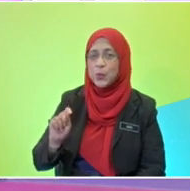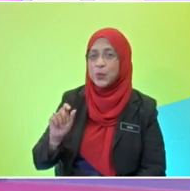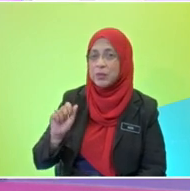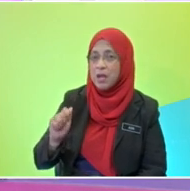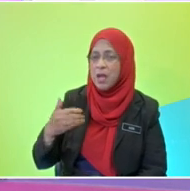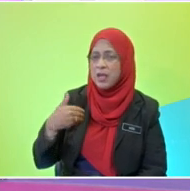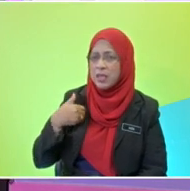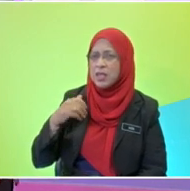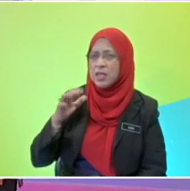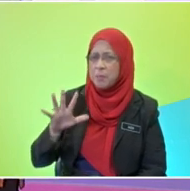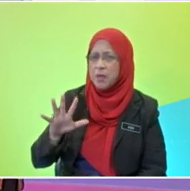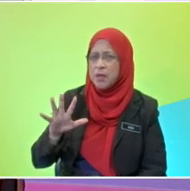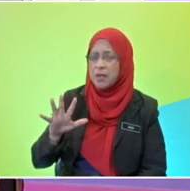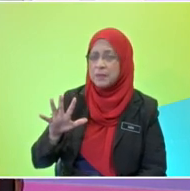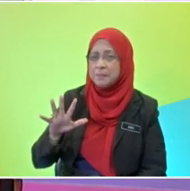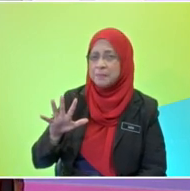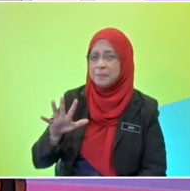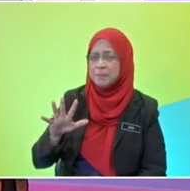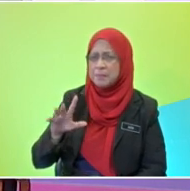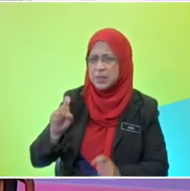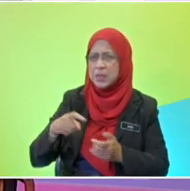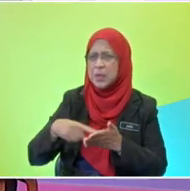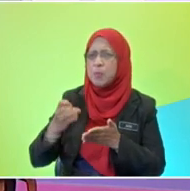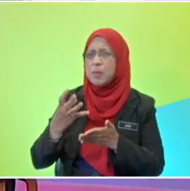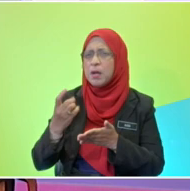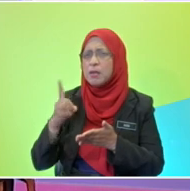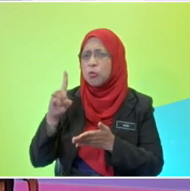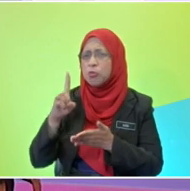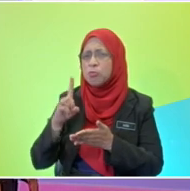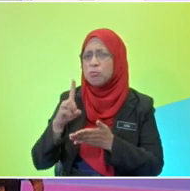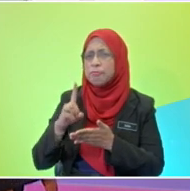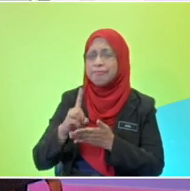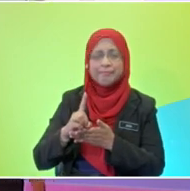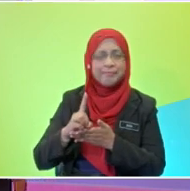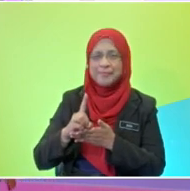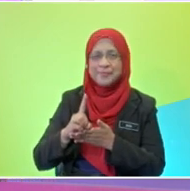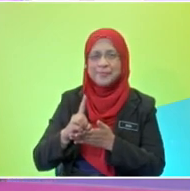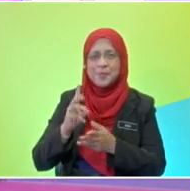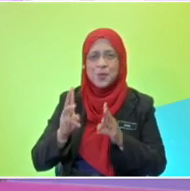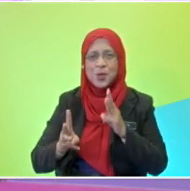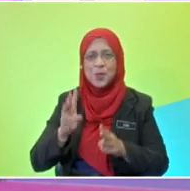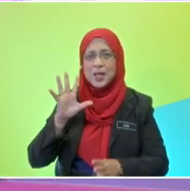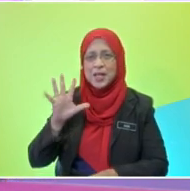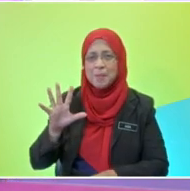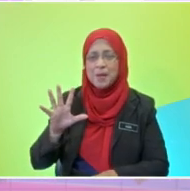lima ekor unta 1 2 3 4 5 bisa kenapa ya berapa Ustaz satu ekor unta juga walaupun 5 ekor unta dikenaba ya satu